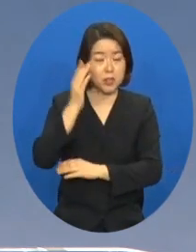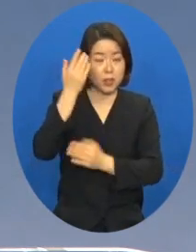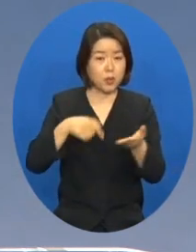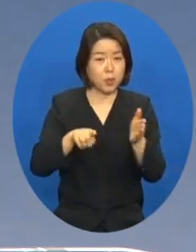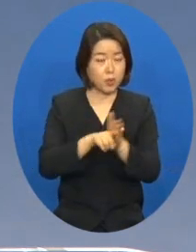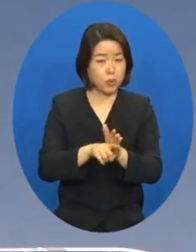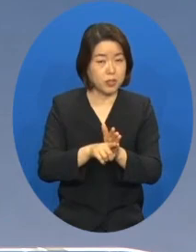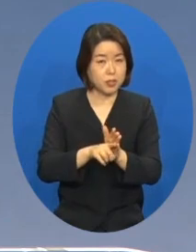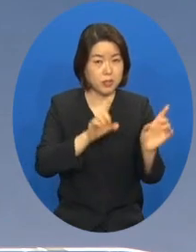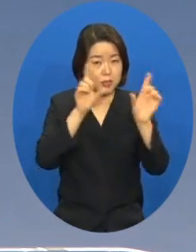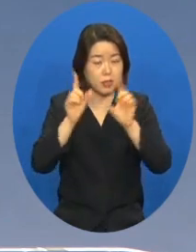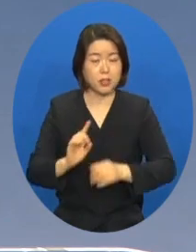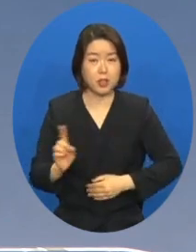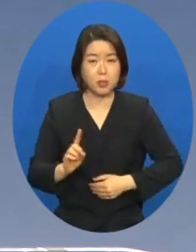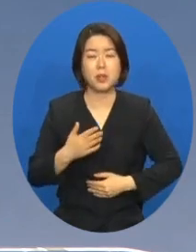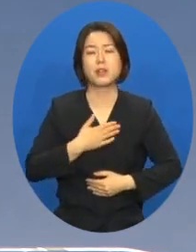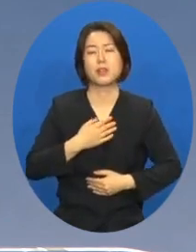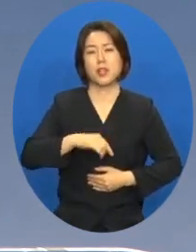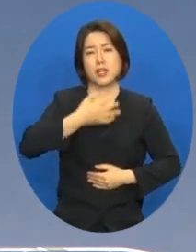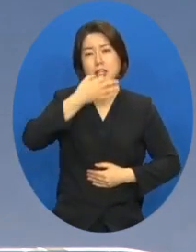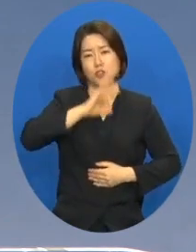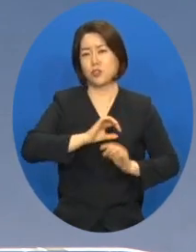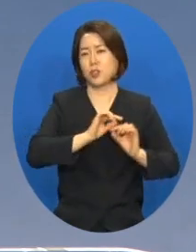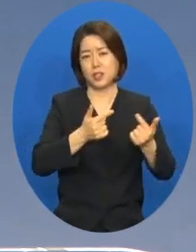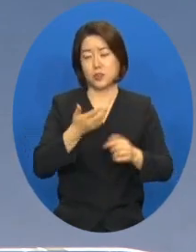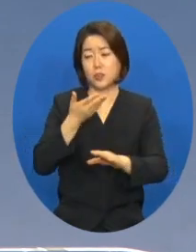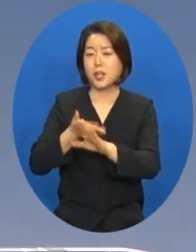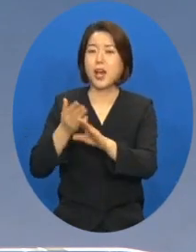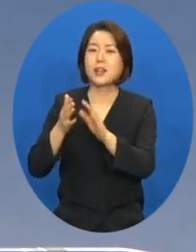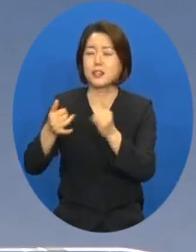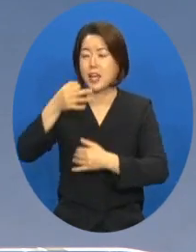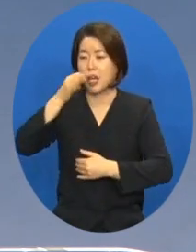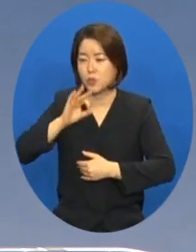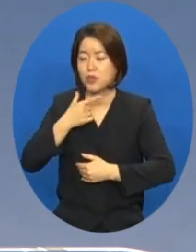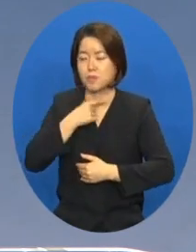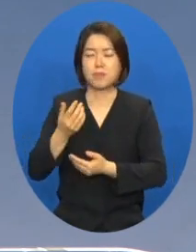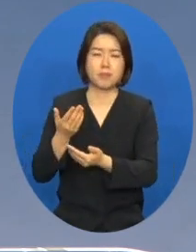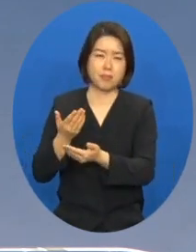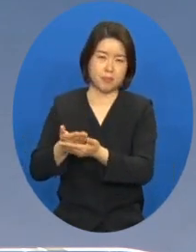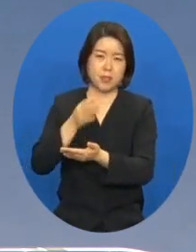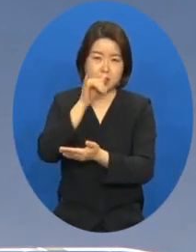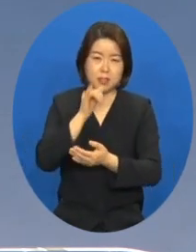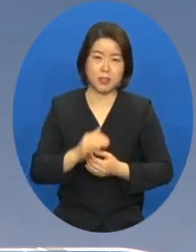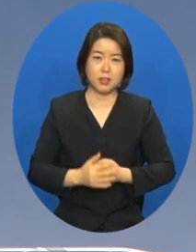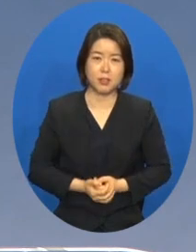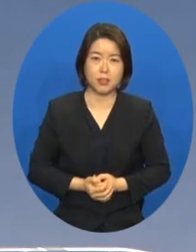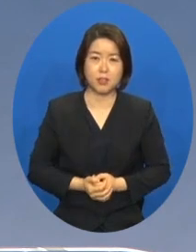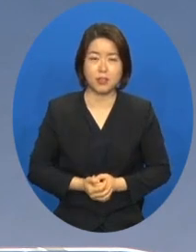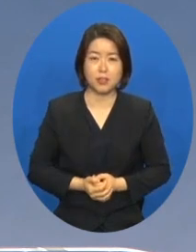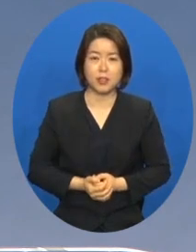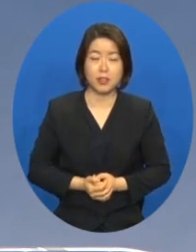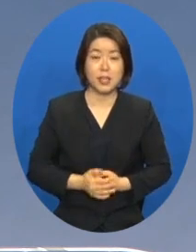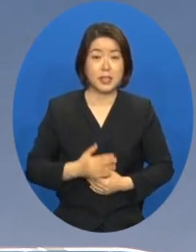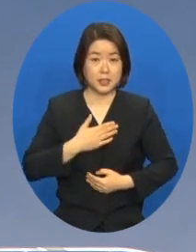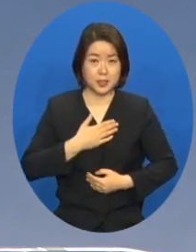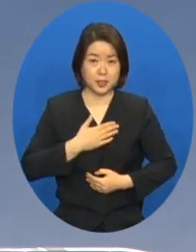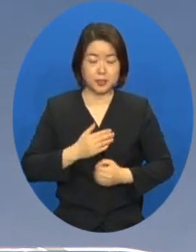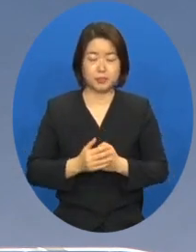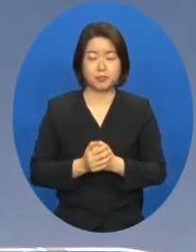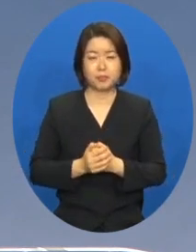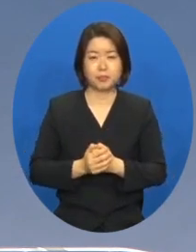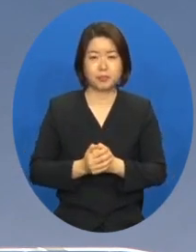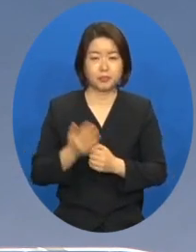거죠? 내 유익을 구하지 않고 다른 사람의 유익을 구하는 것입니다. 저는